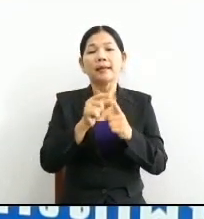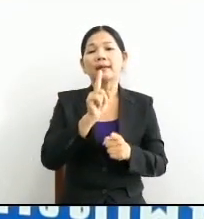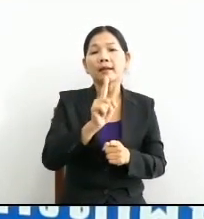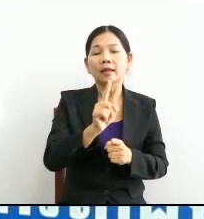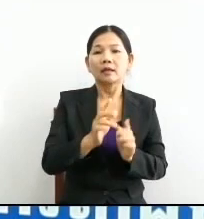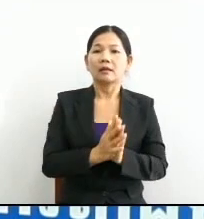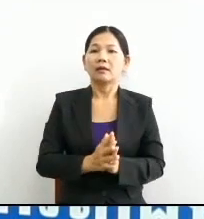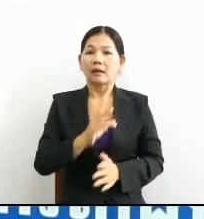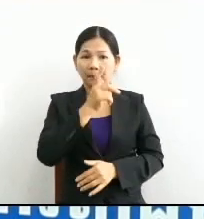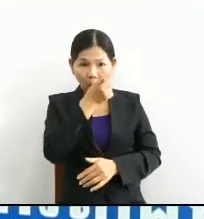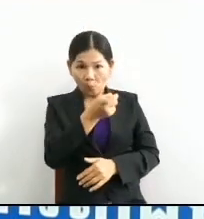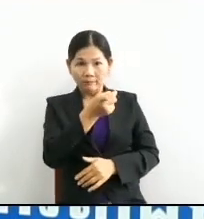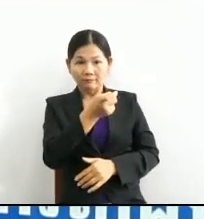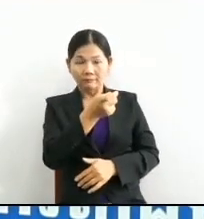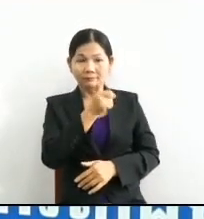slap